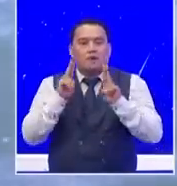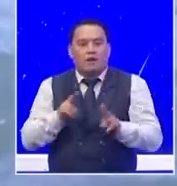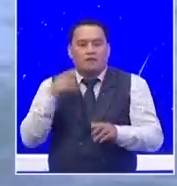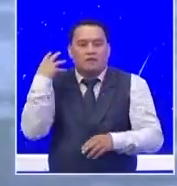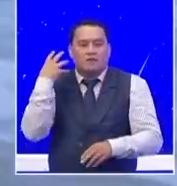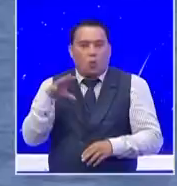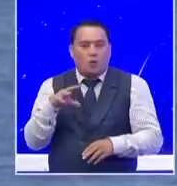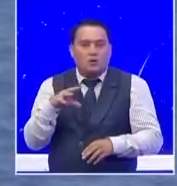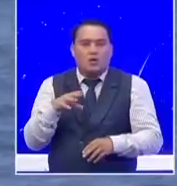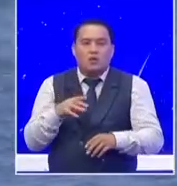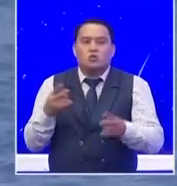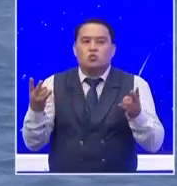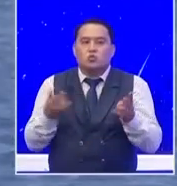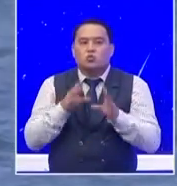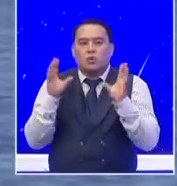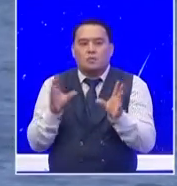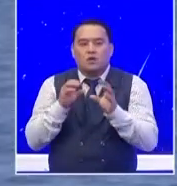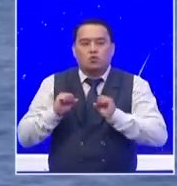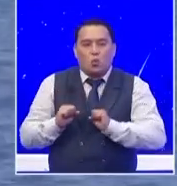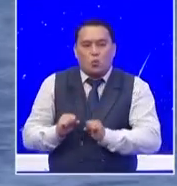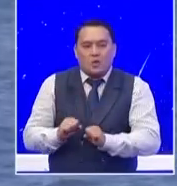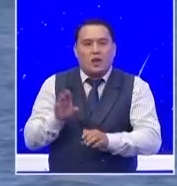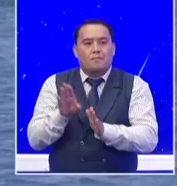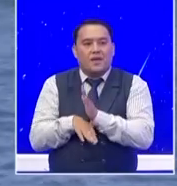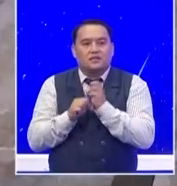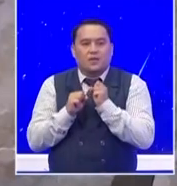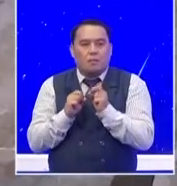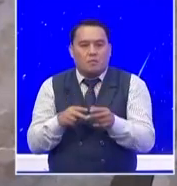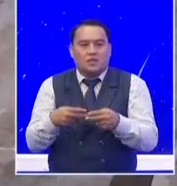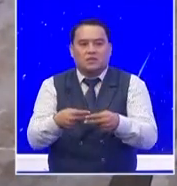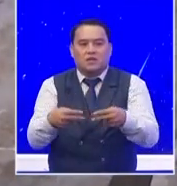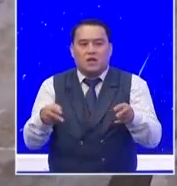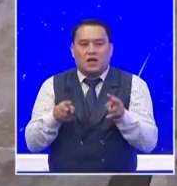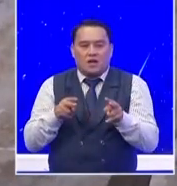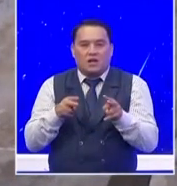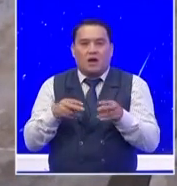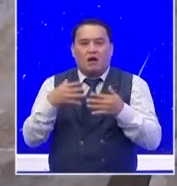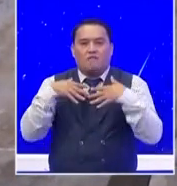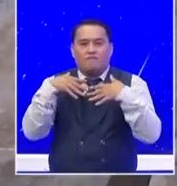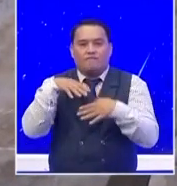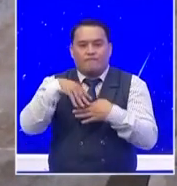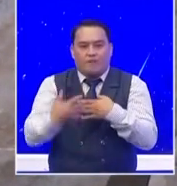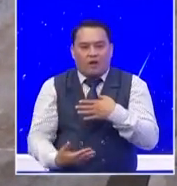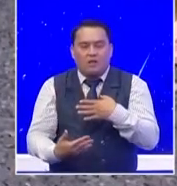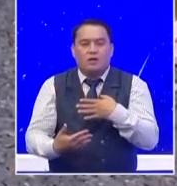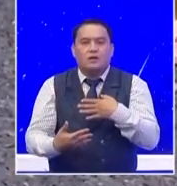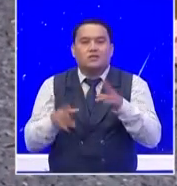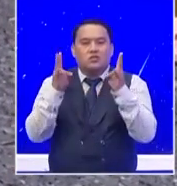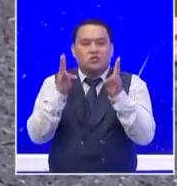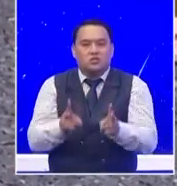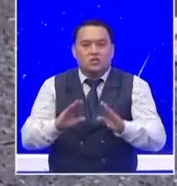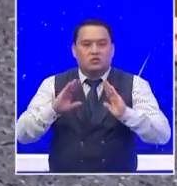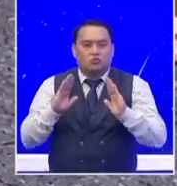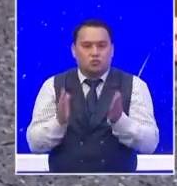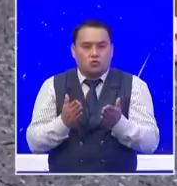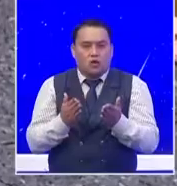более защитными. Поэтому нужно берегоукрепление, что обезопасит прибрежную линию от обмыва, эрозии и обвала, а отдыхающих от несчастных случаев.